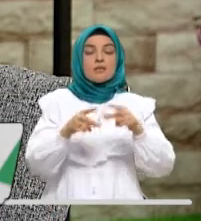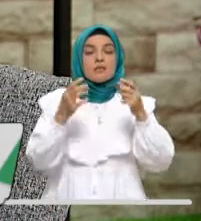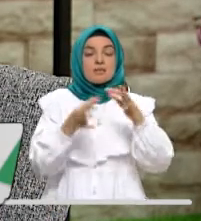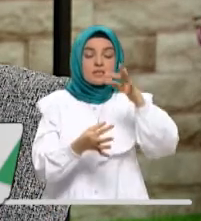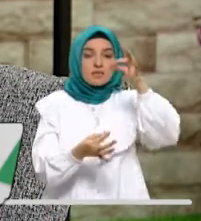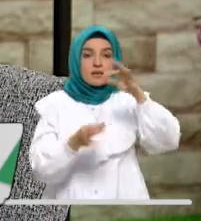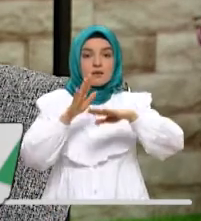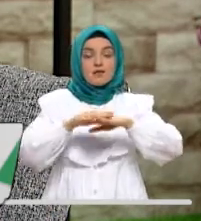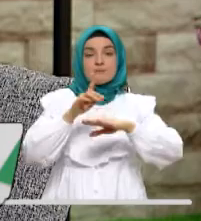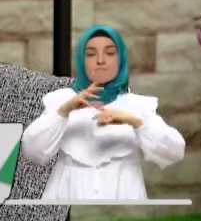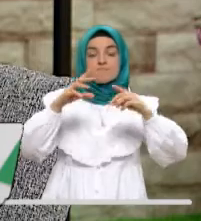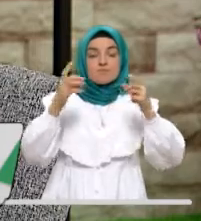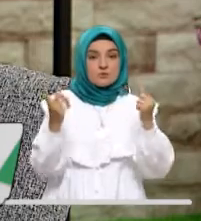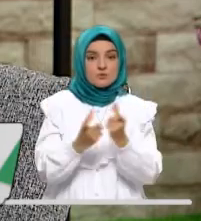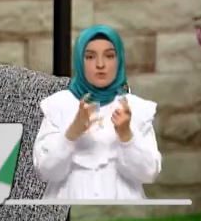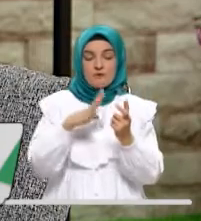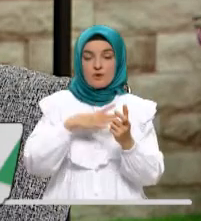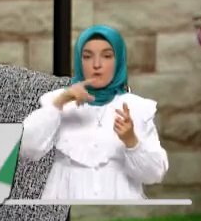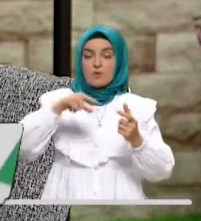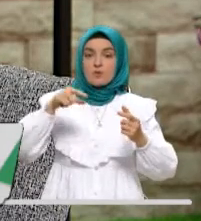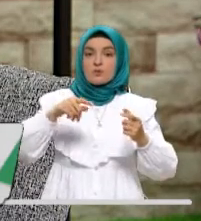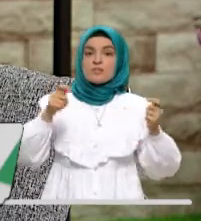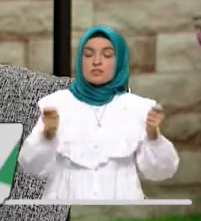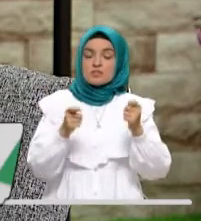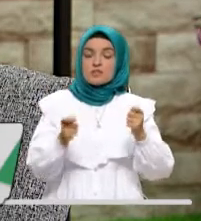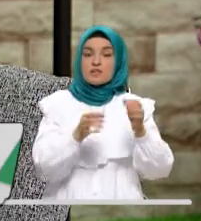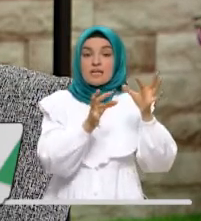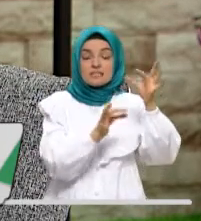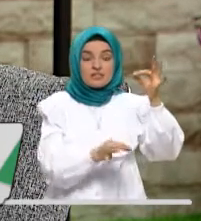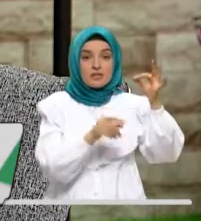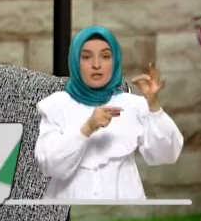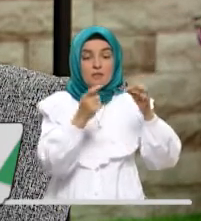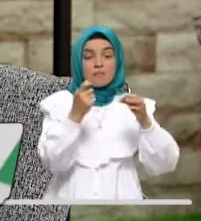sonra başına bir mütevelli ve orada çalışanlar bunlar kesinlikle para almayan